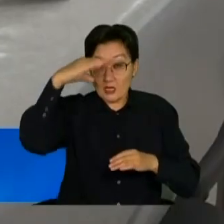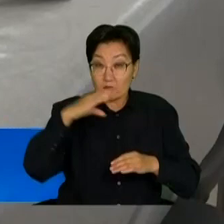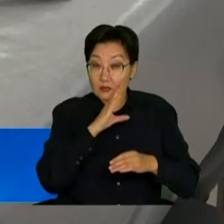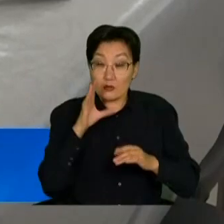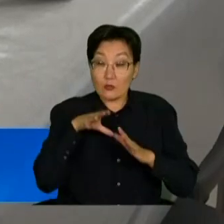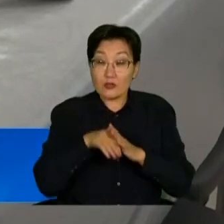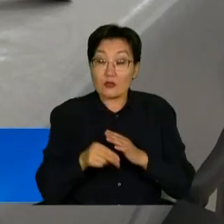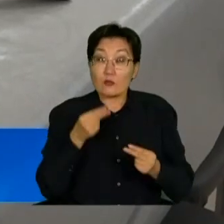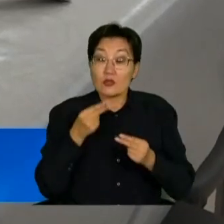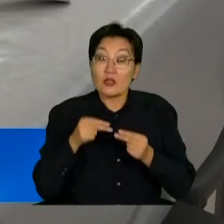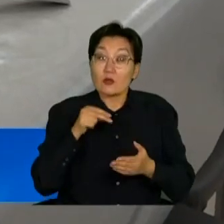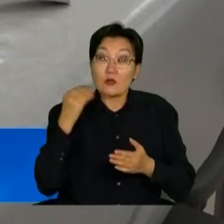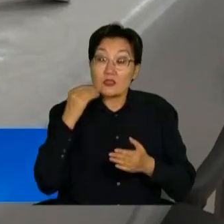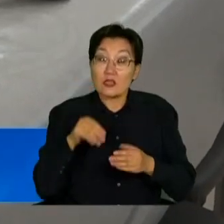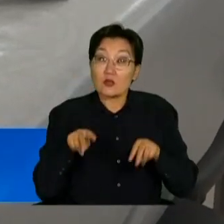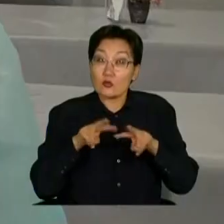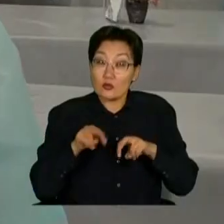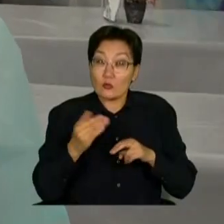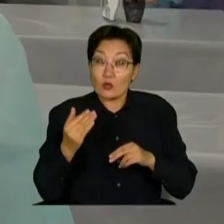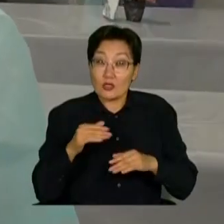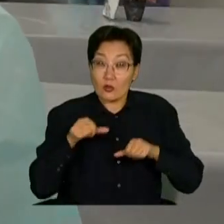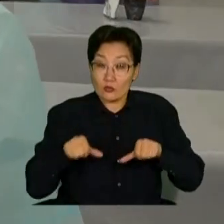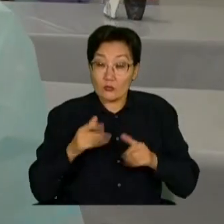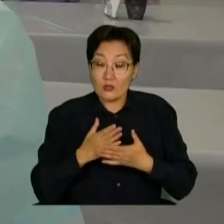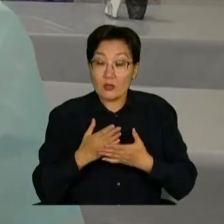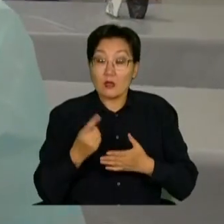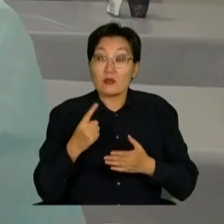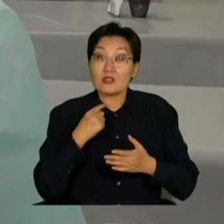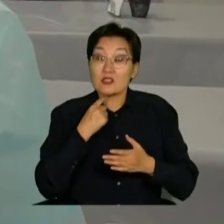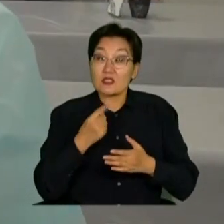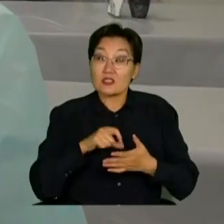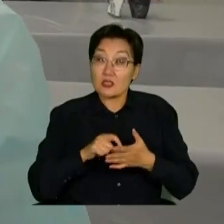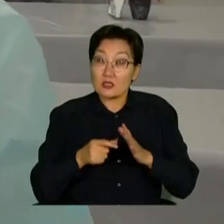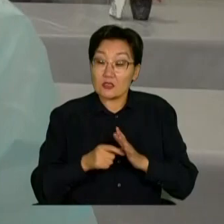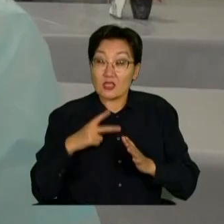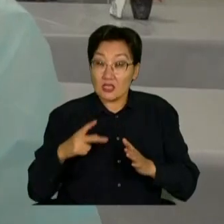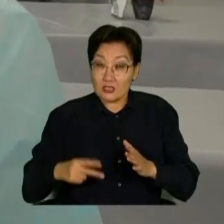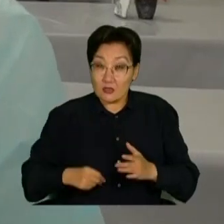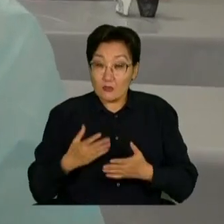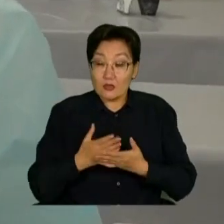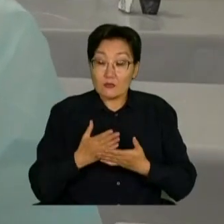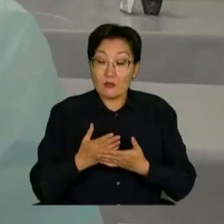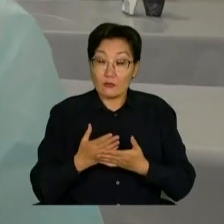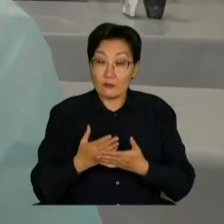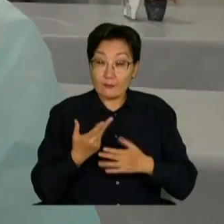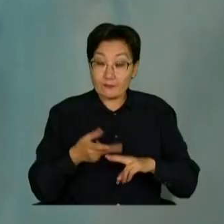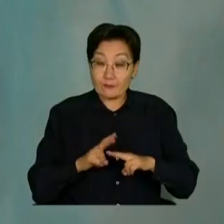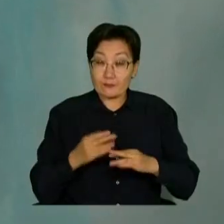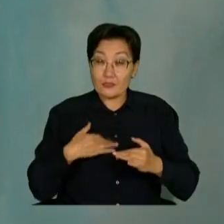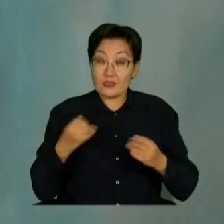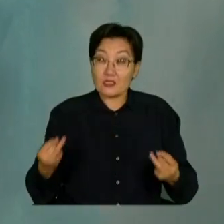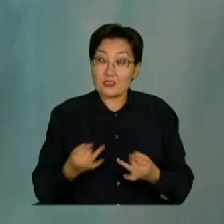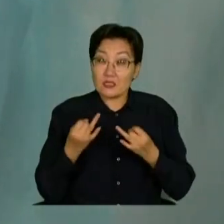Бала жейтін асқа баға беруге олар да құқылы. Бірінші сыныпта қызым оқиды. Өзі жалғыз бала ғой, бірінші баламыз, тұңғыш баламыз. Сондықтан бізге қызық